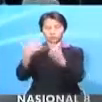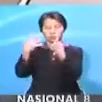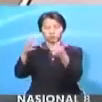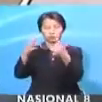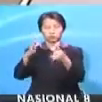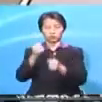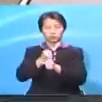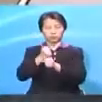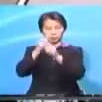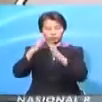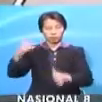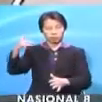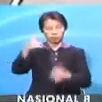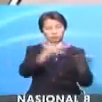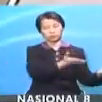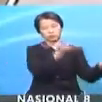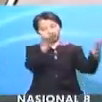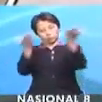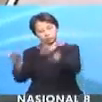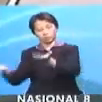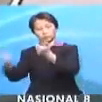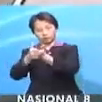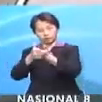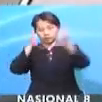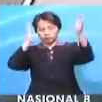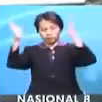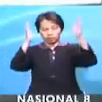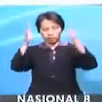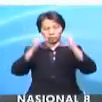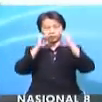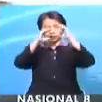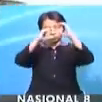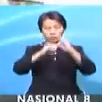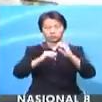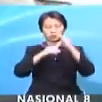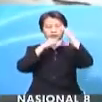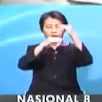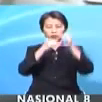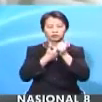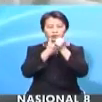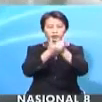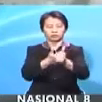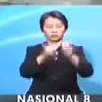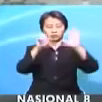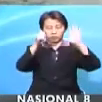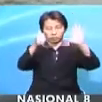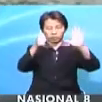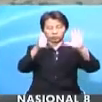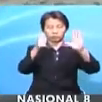anak kapal di bawah tulang ke tanah air secara bertingkat mengikut 6